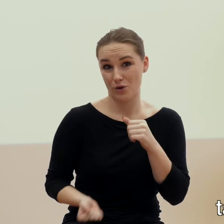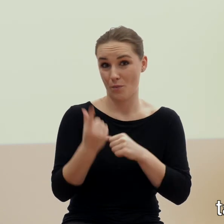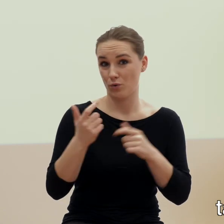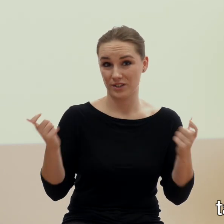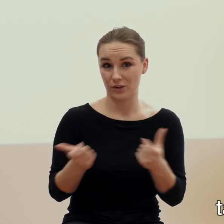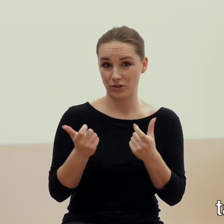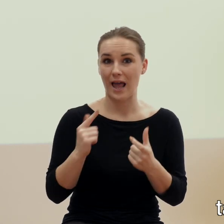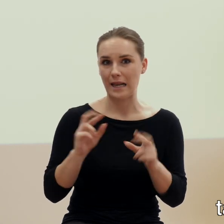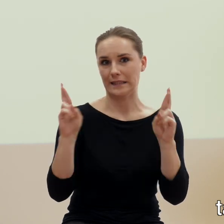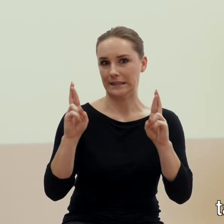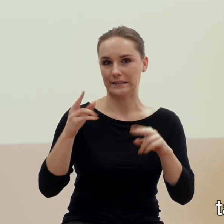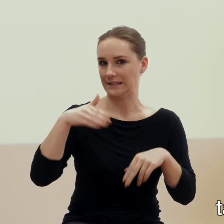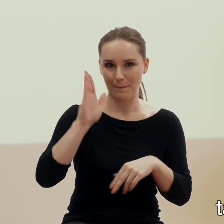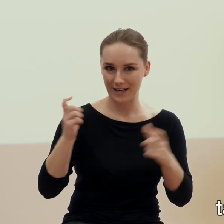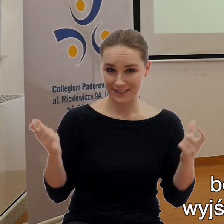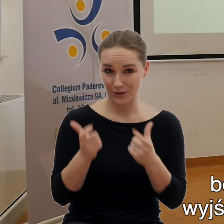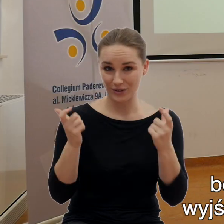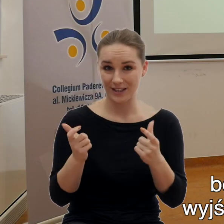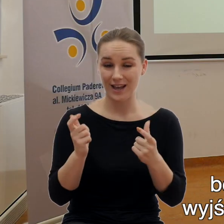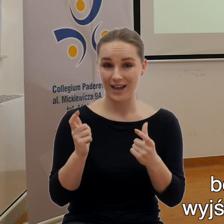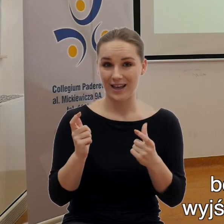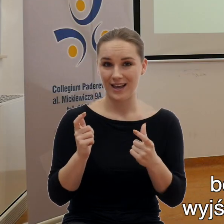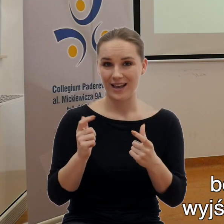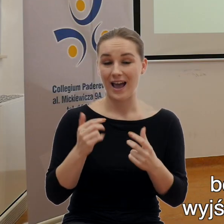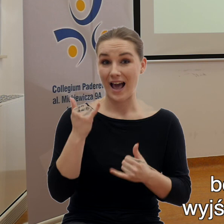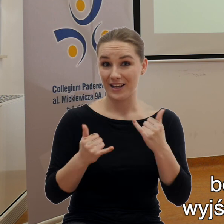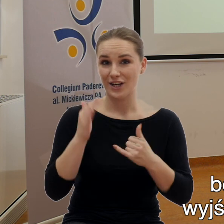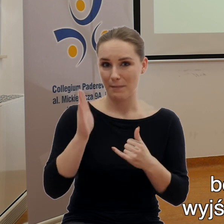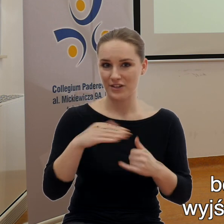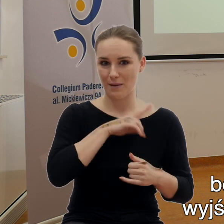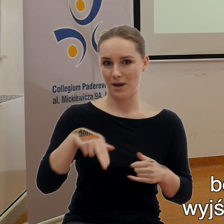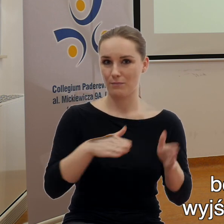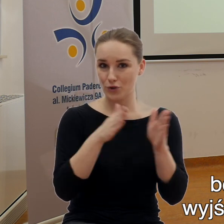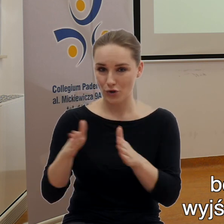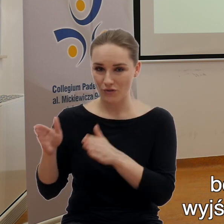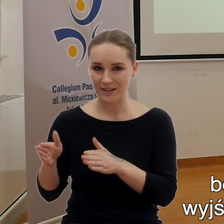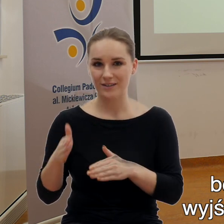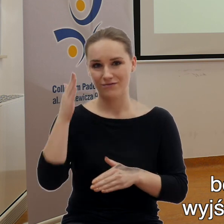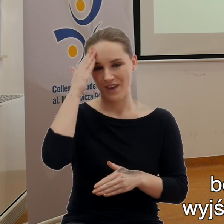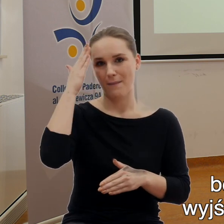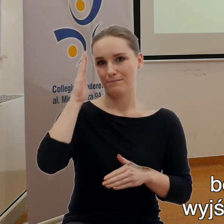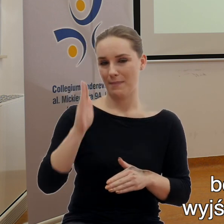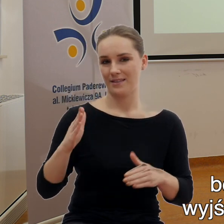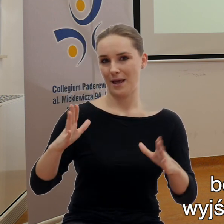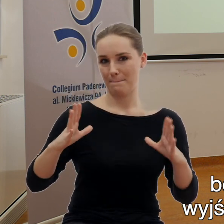takiego zagrożenia nie będzie, będziemy mogli być bezpieczni,